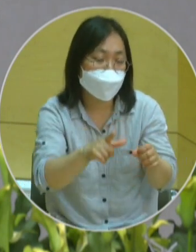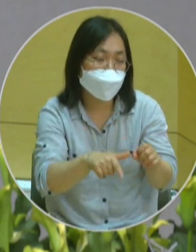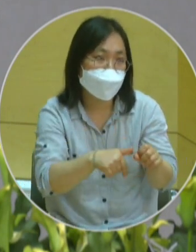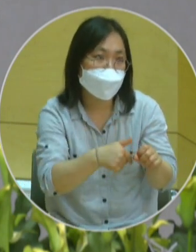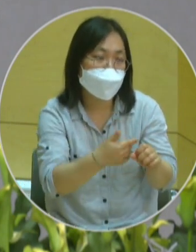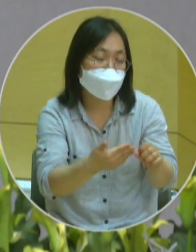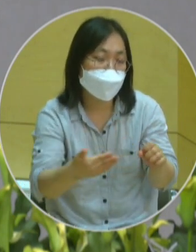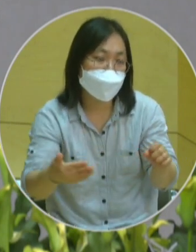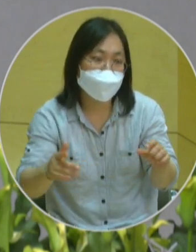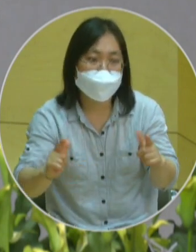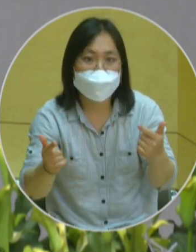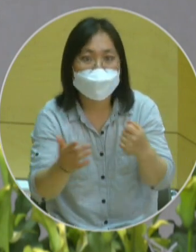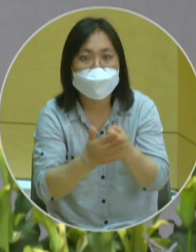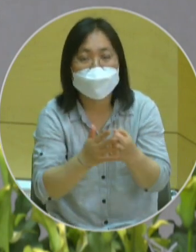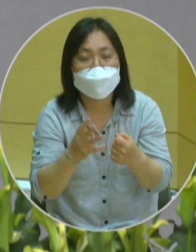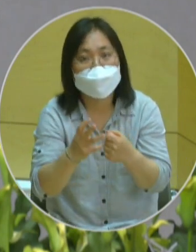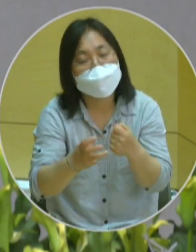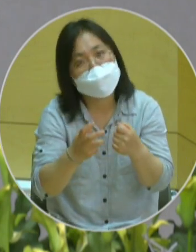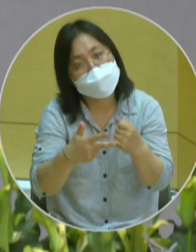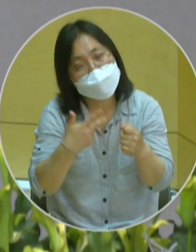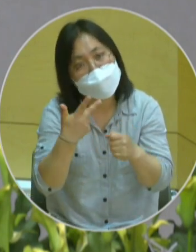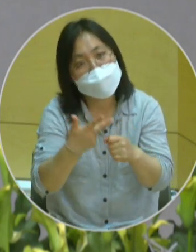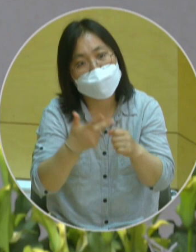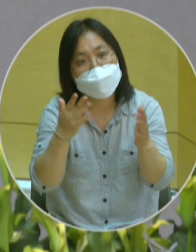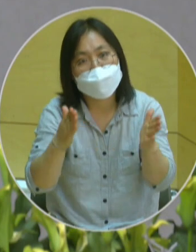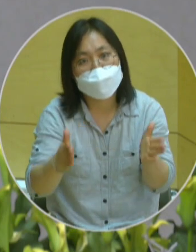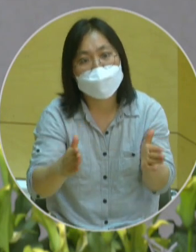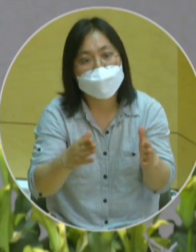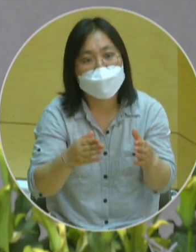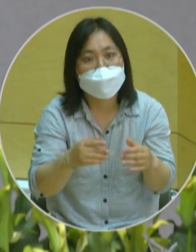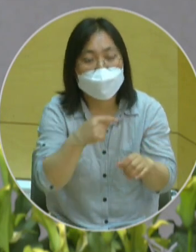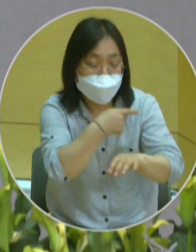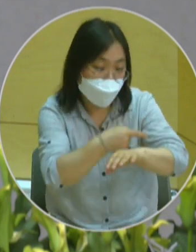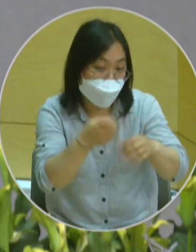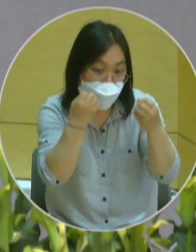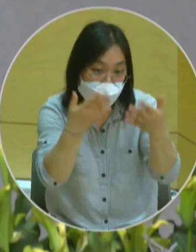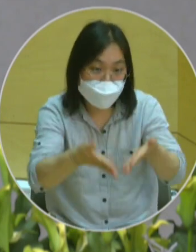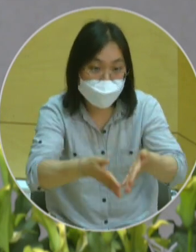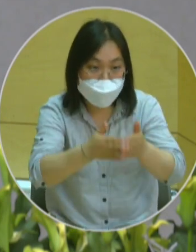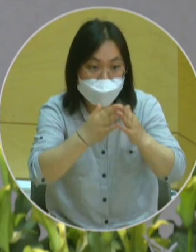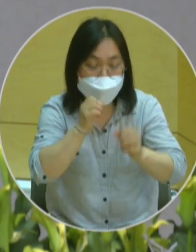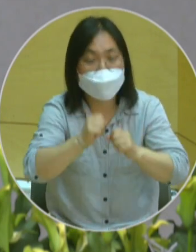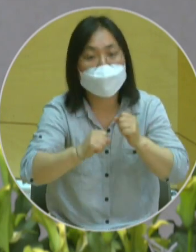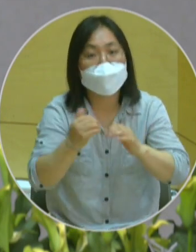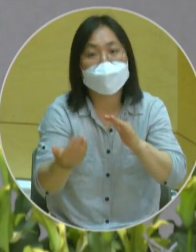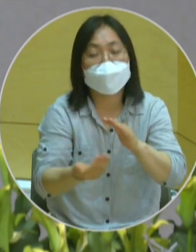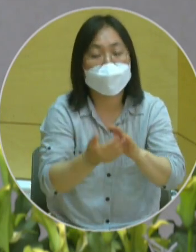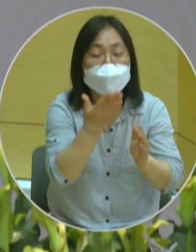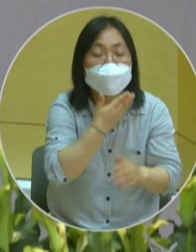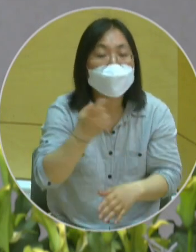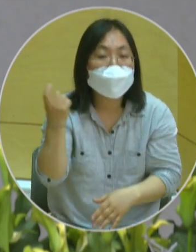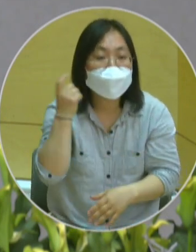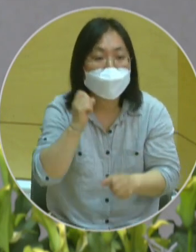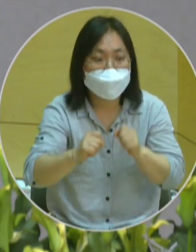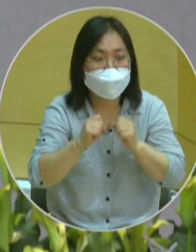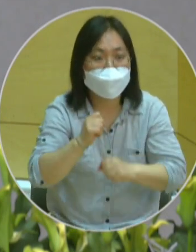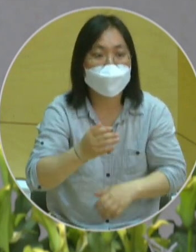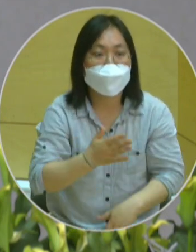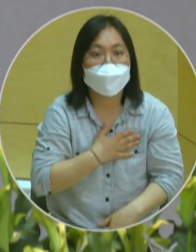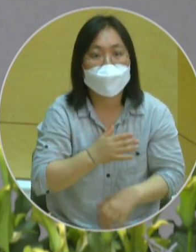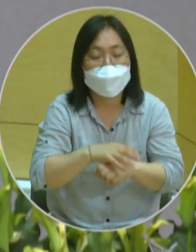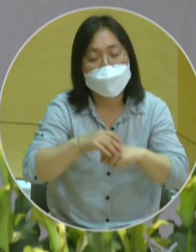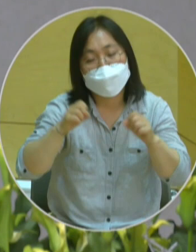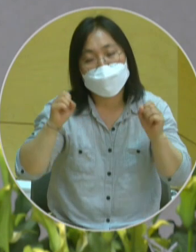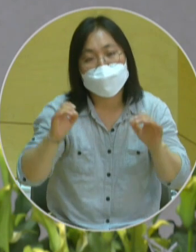길지 않아서 한민 부족이 변화되고 새롭게 일어나는 역사가 일어나고 그들에게도 복음의 역사, 자기가